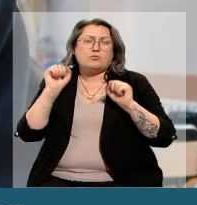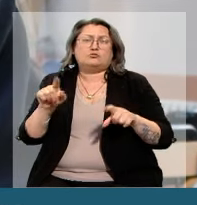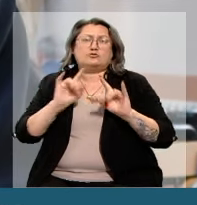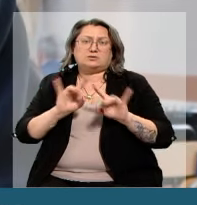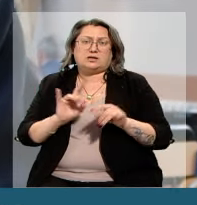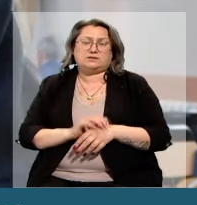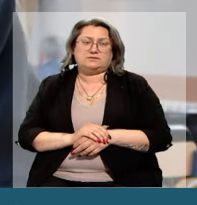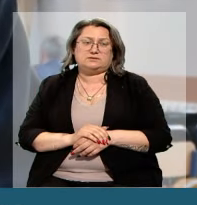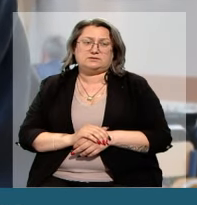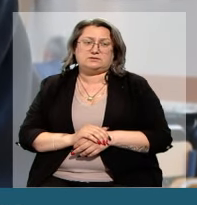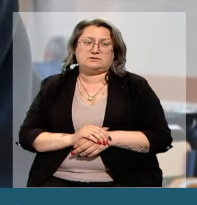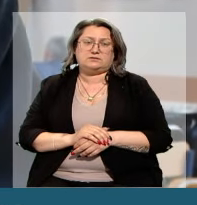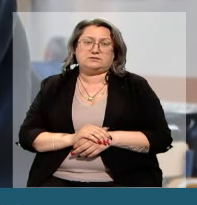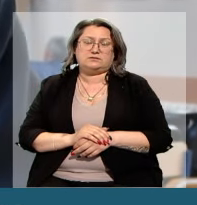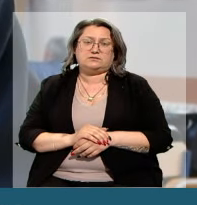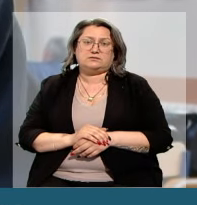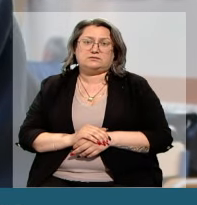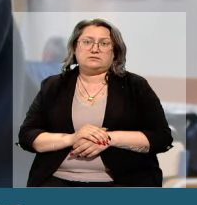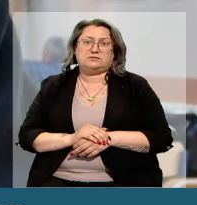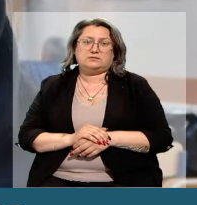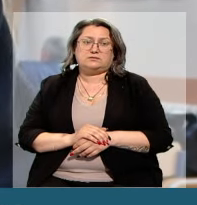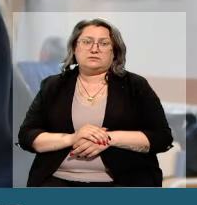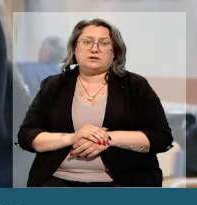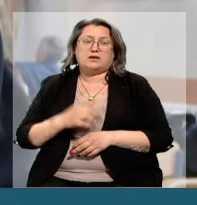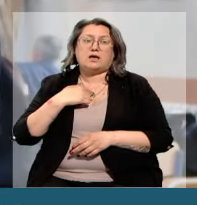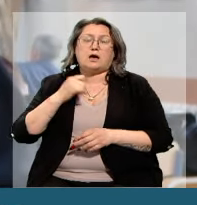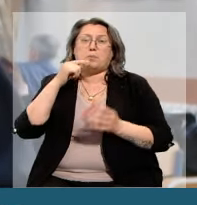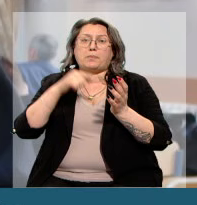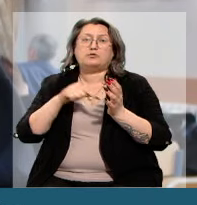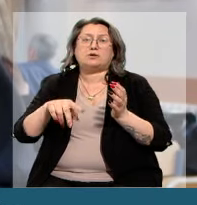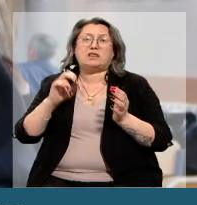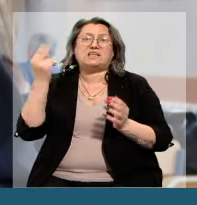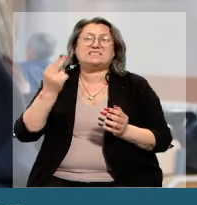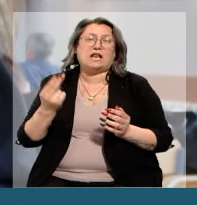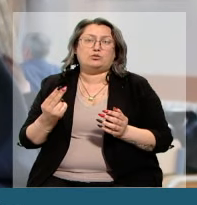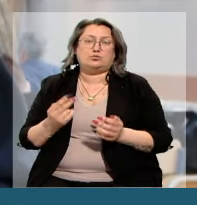рассказывать. Ну, я сюда как попал на целину. В